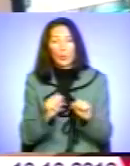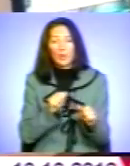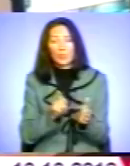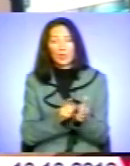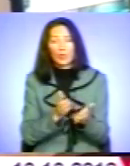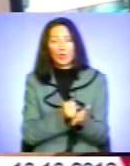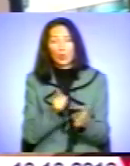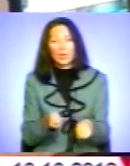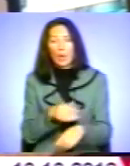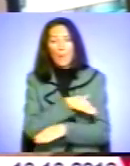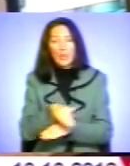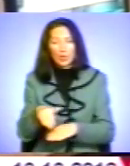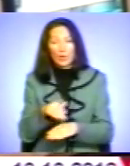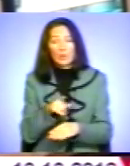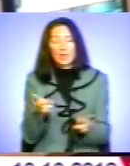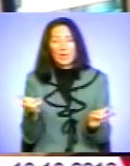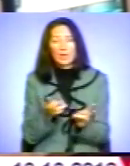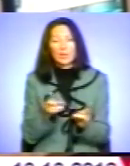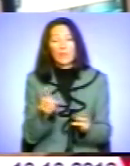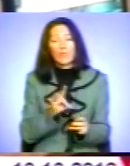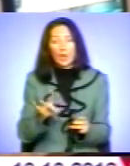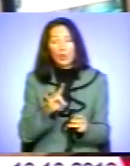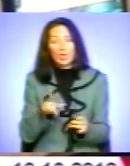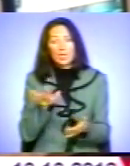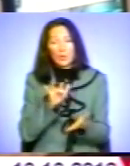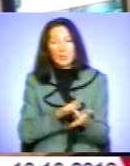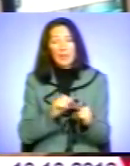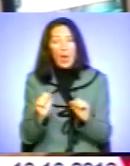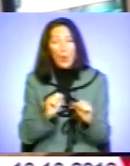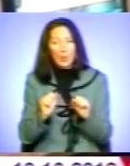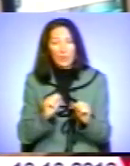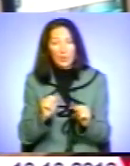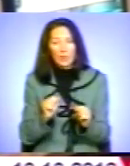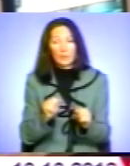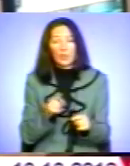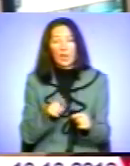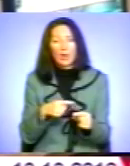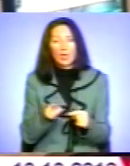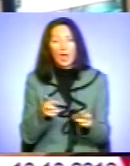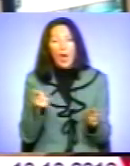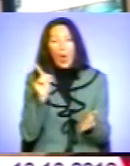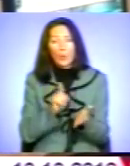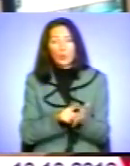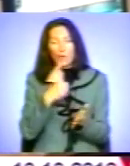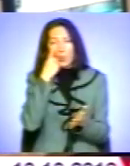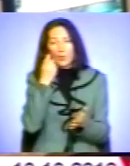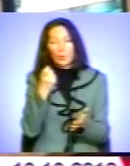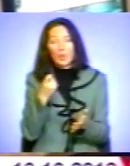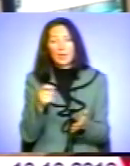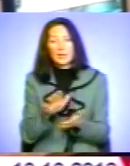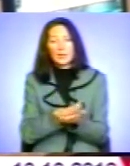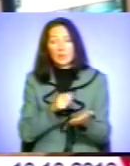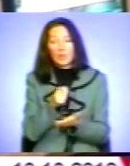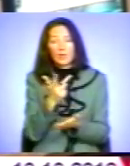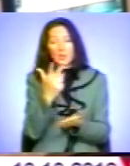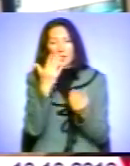воно переадресовується за належністю в районне управління чи міське управління. Проте обов'язково повідомляється заявника в триденний